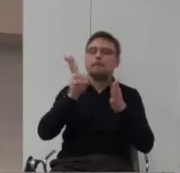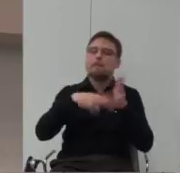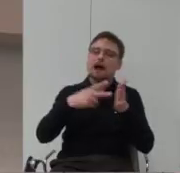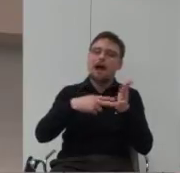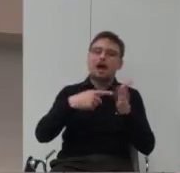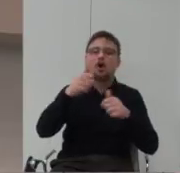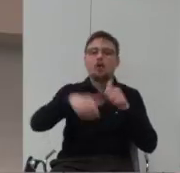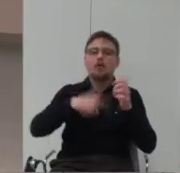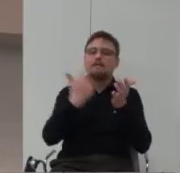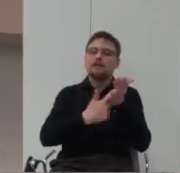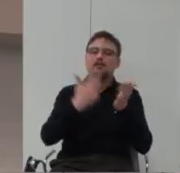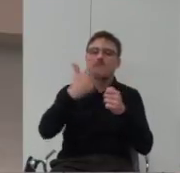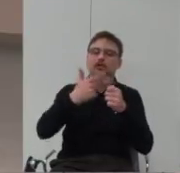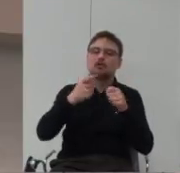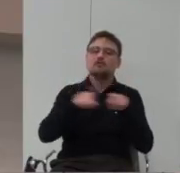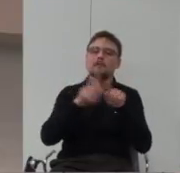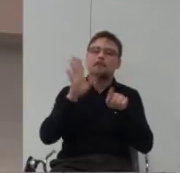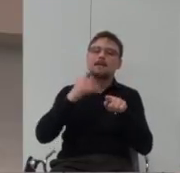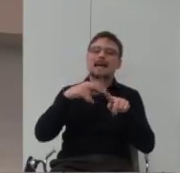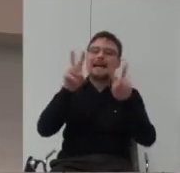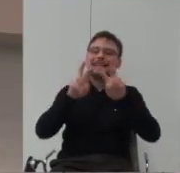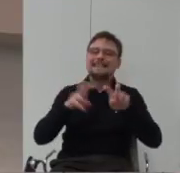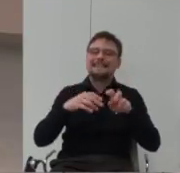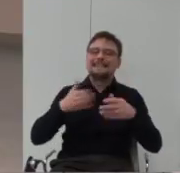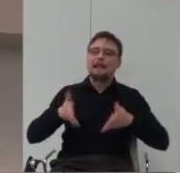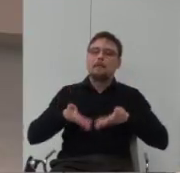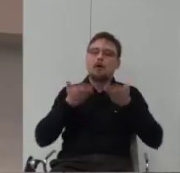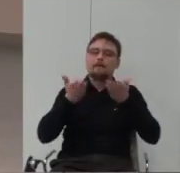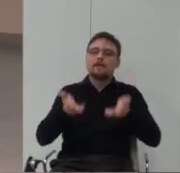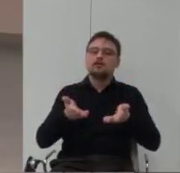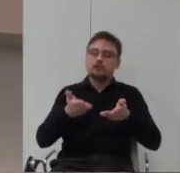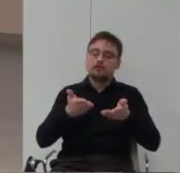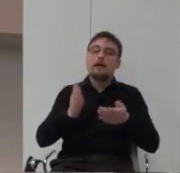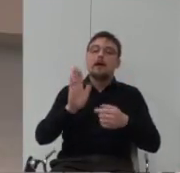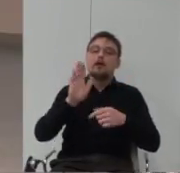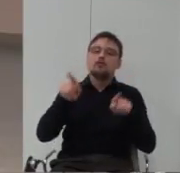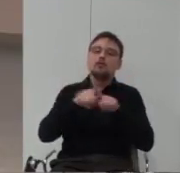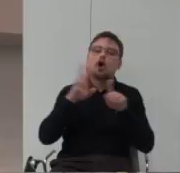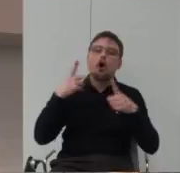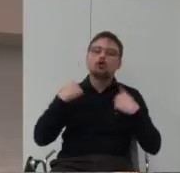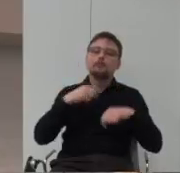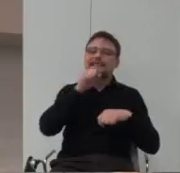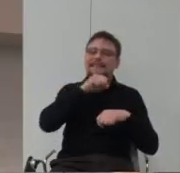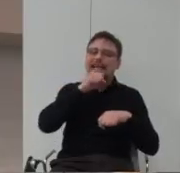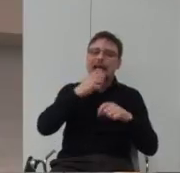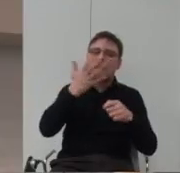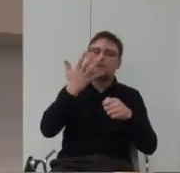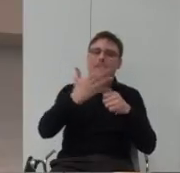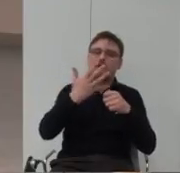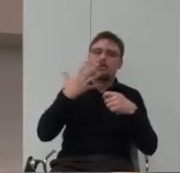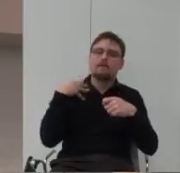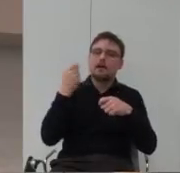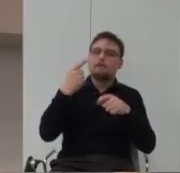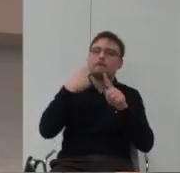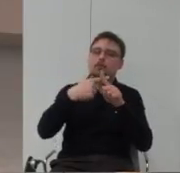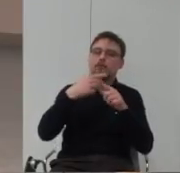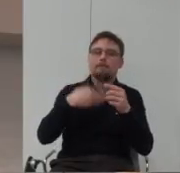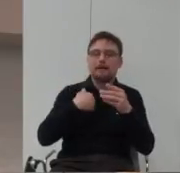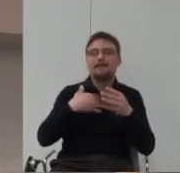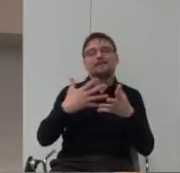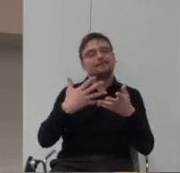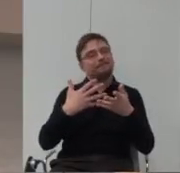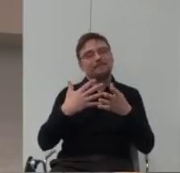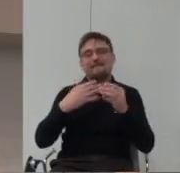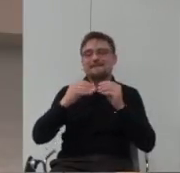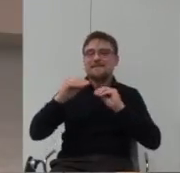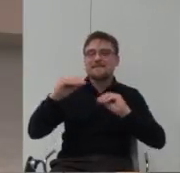krytyczny, jeśli chodzi o dostęp do paliw kopalnych, o kryzys ekologiczny, kryzys demograficzny. Liczba osób